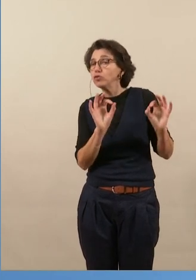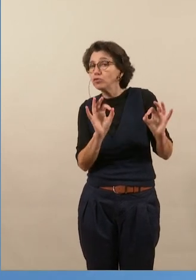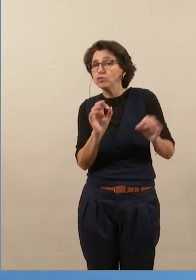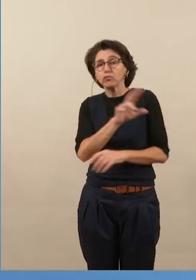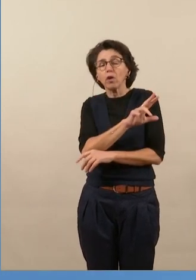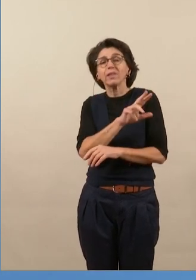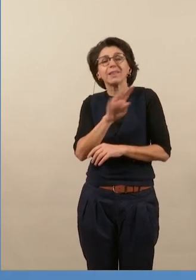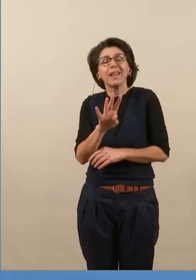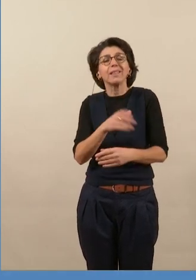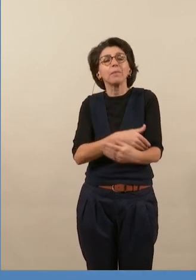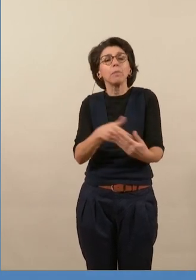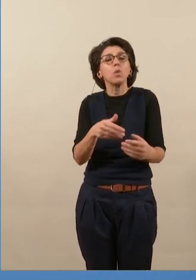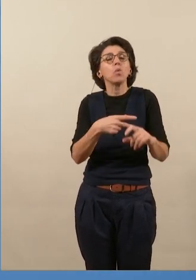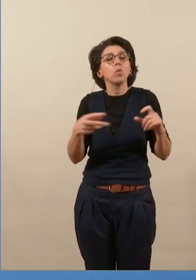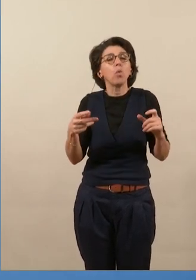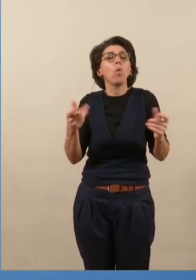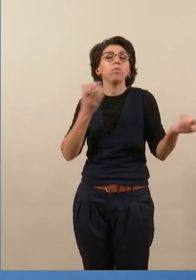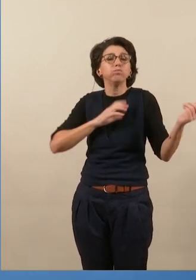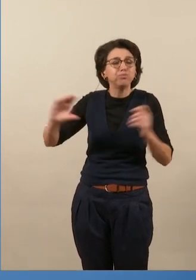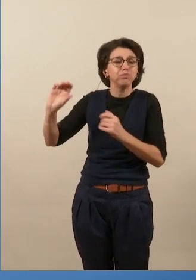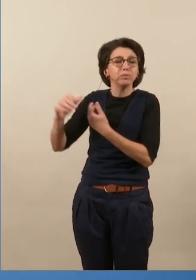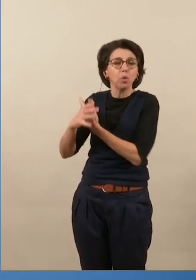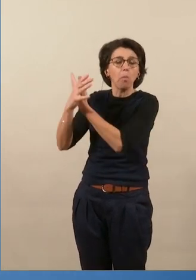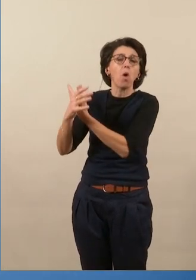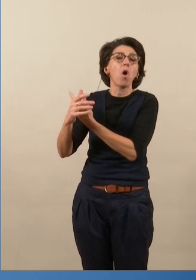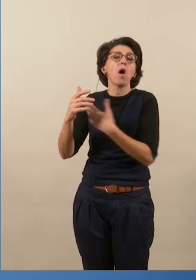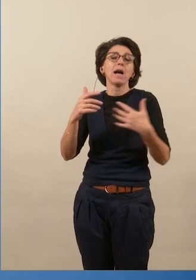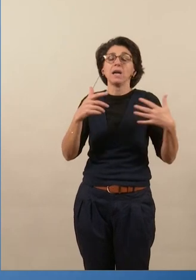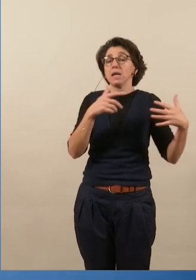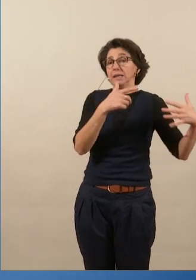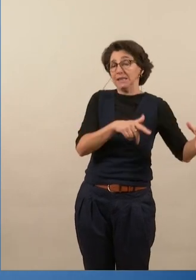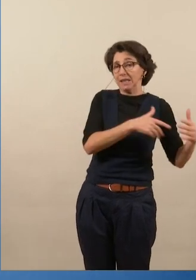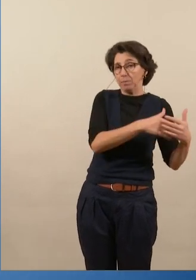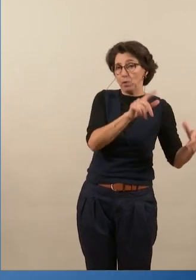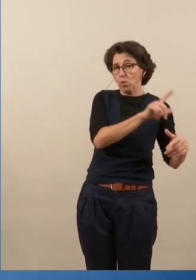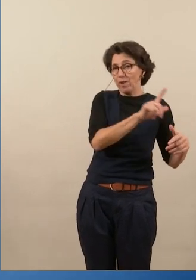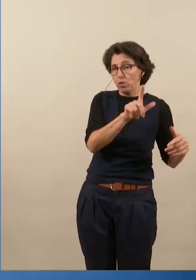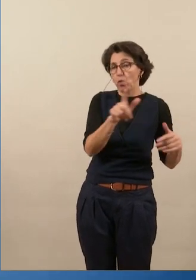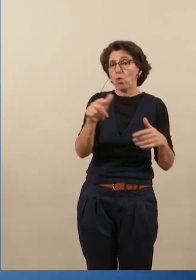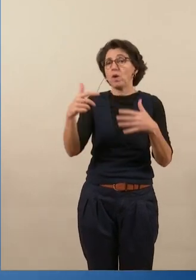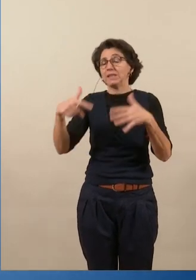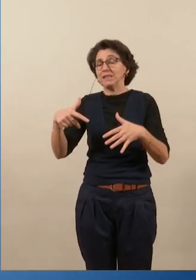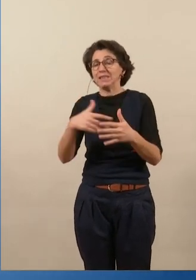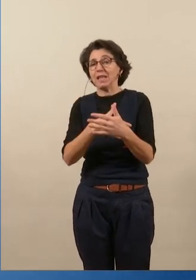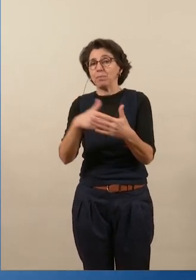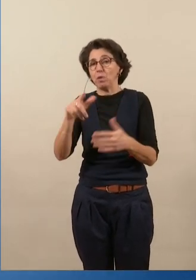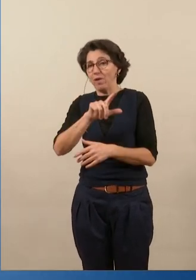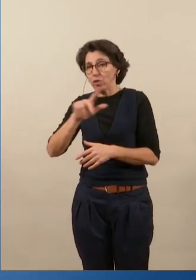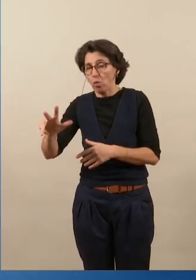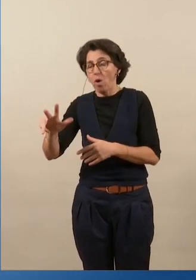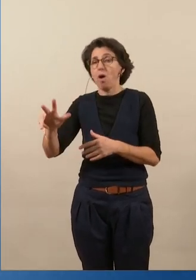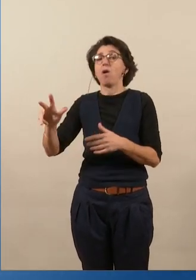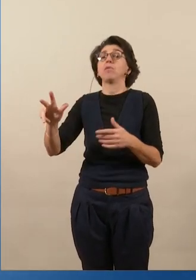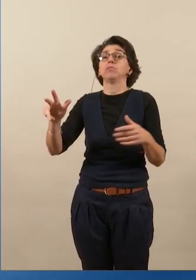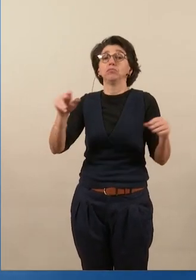2/ers des actions de Grenoble habital à métropole 17 millions d'euros en 2022 17 millions d'euros en 2023 et encore une fois